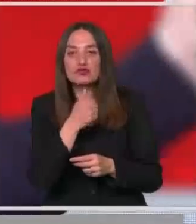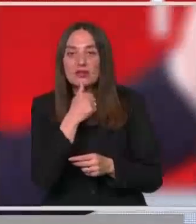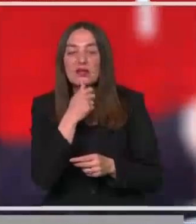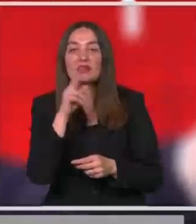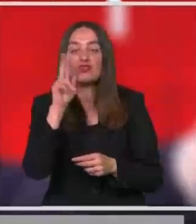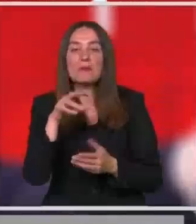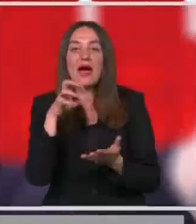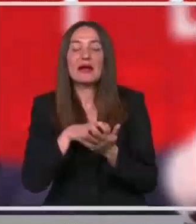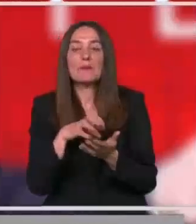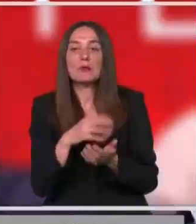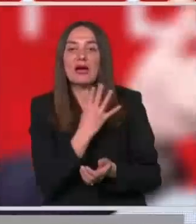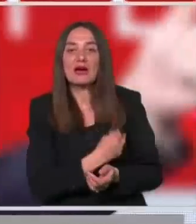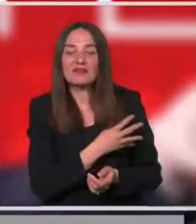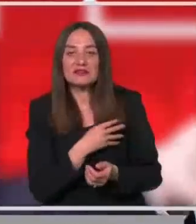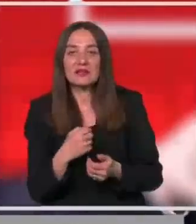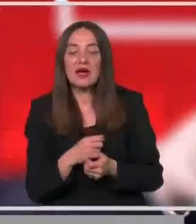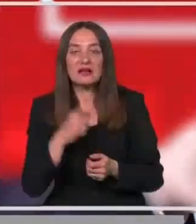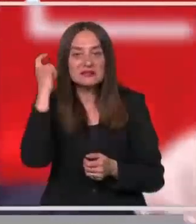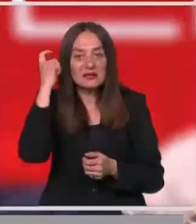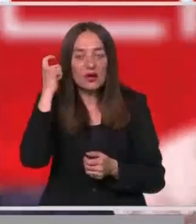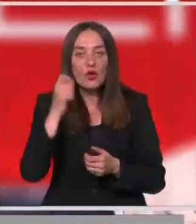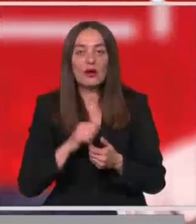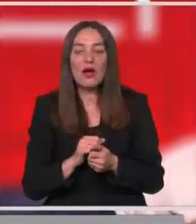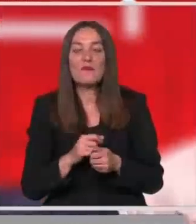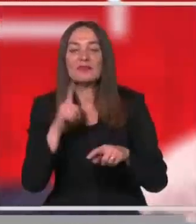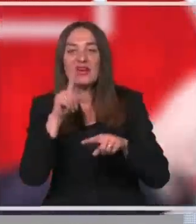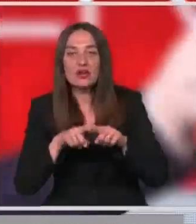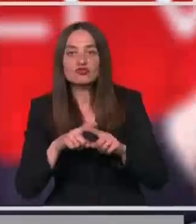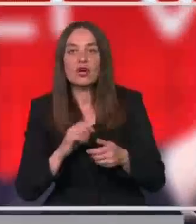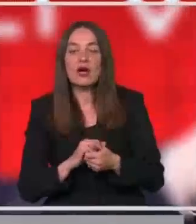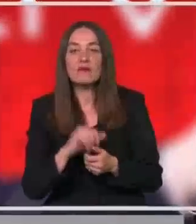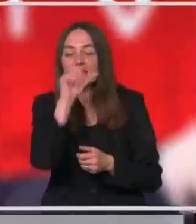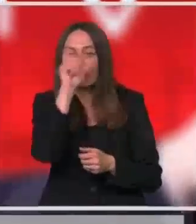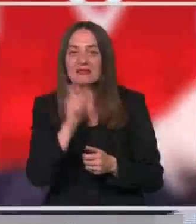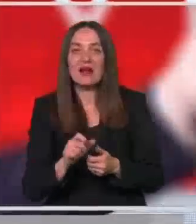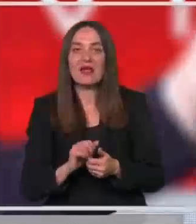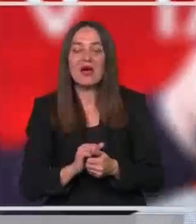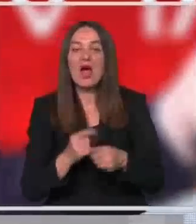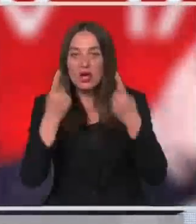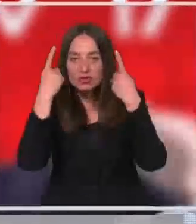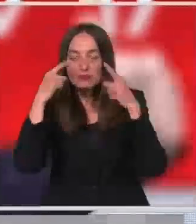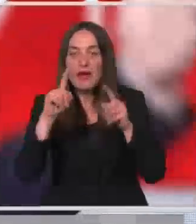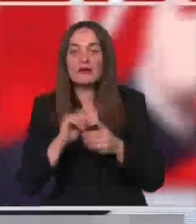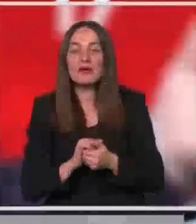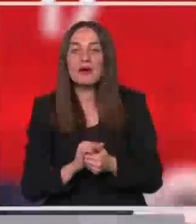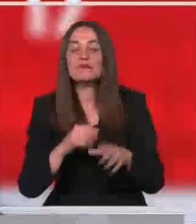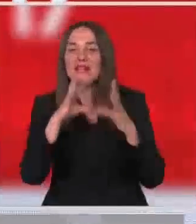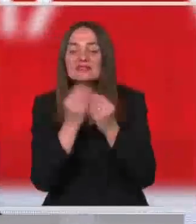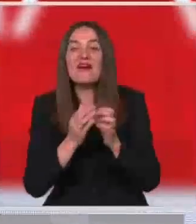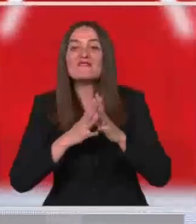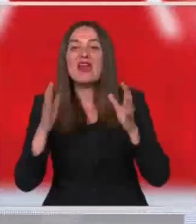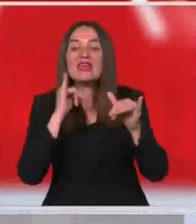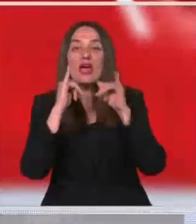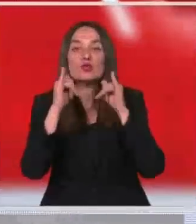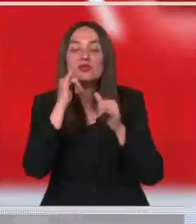će imati Republika Hrvatska, Crna Gora, Grčka, Italija, Španija, dakle sve velike